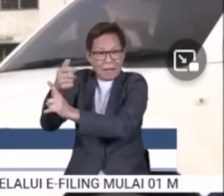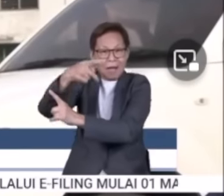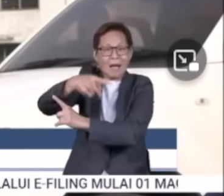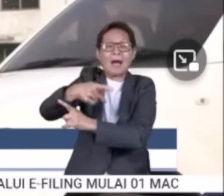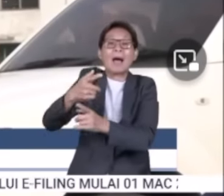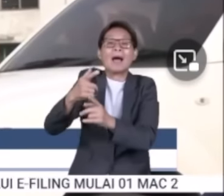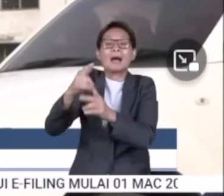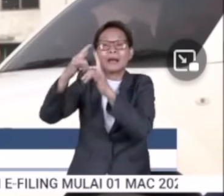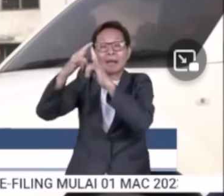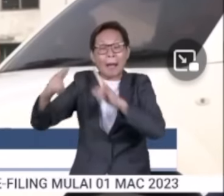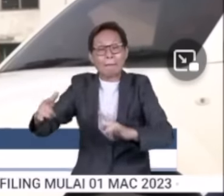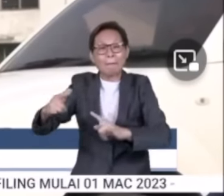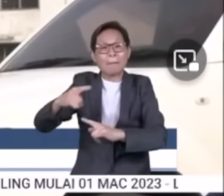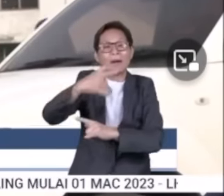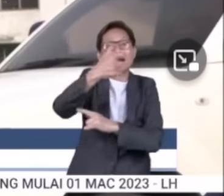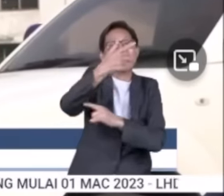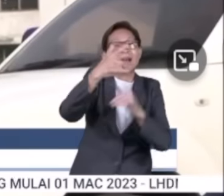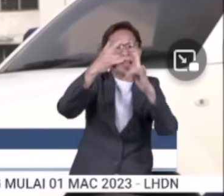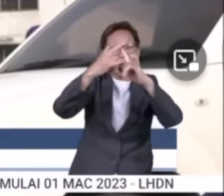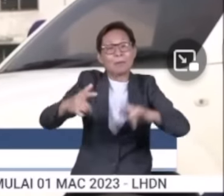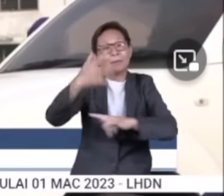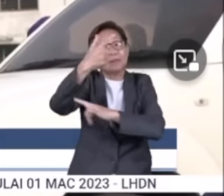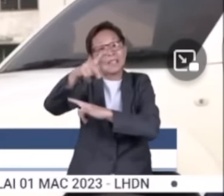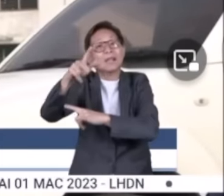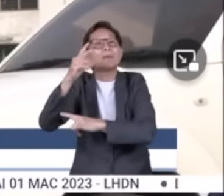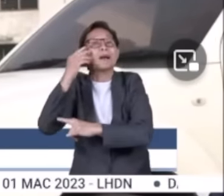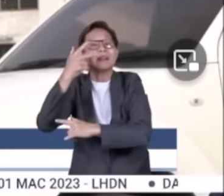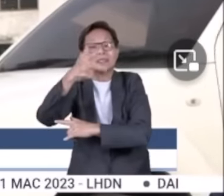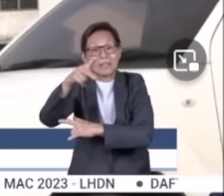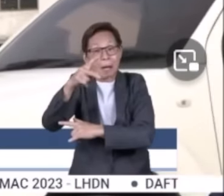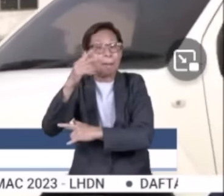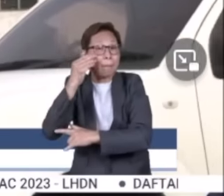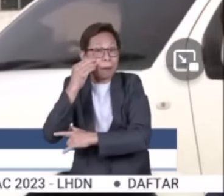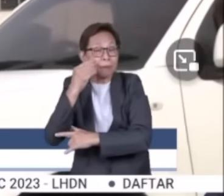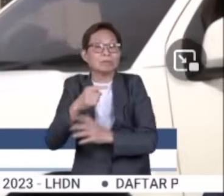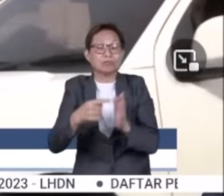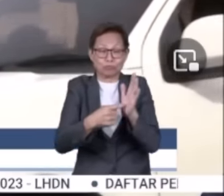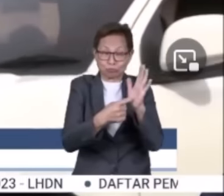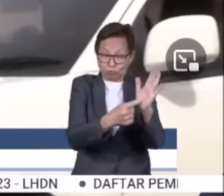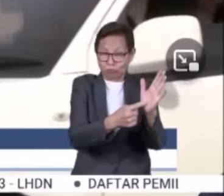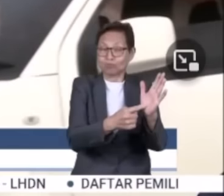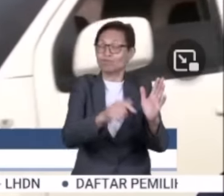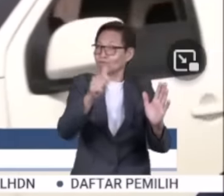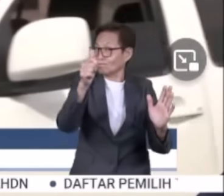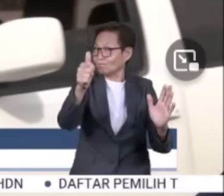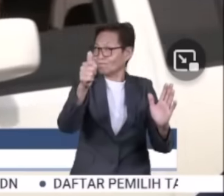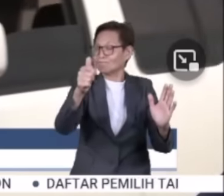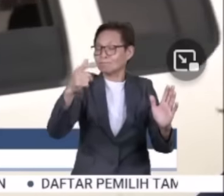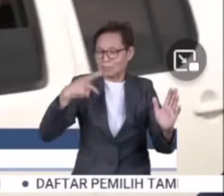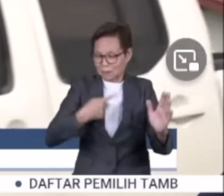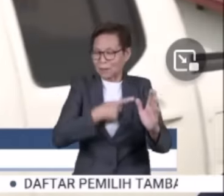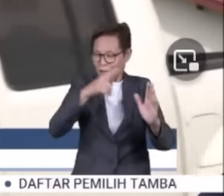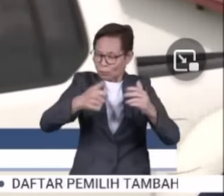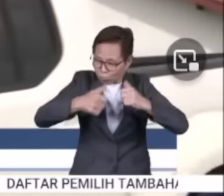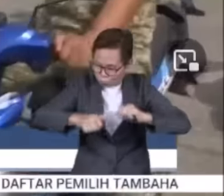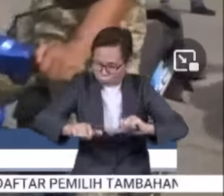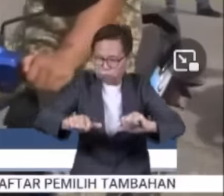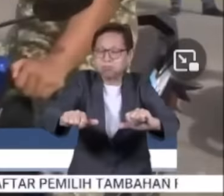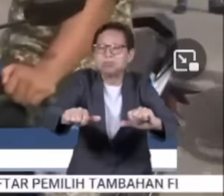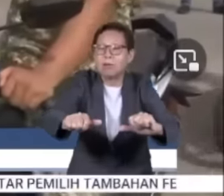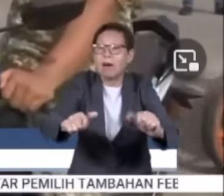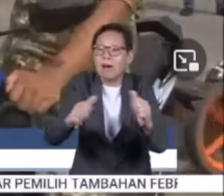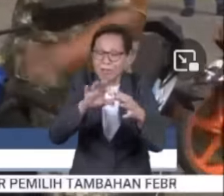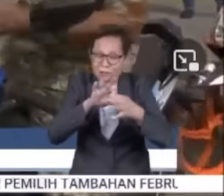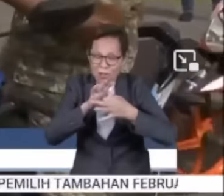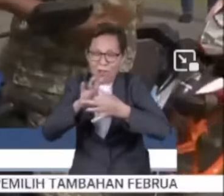tentera 13 Melayu. Dan ini merupakan perkara yang bagus dan harus diteruskanlah. Kerana